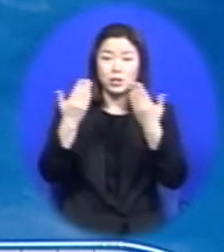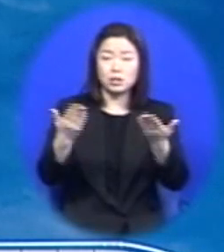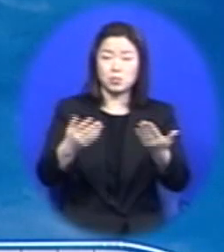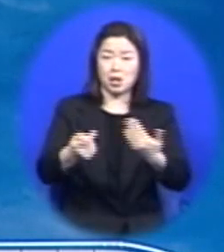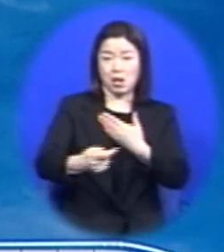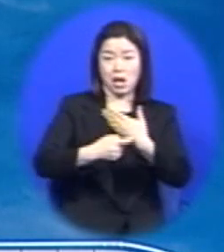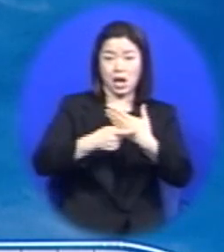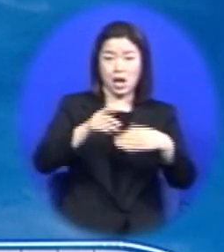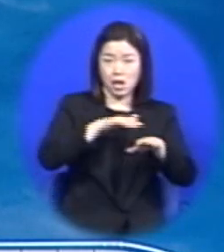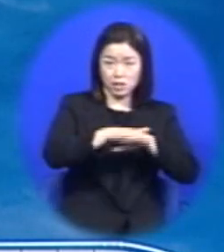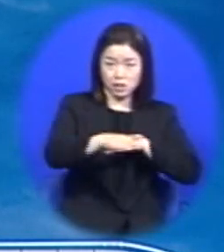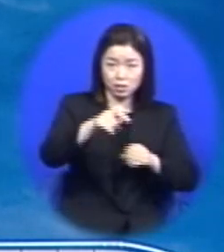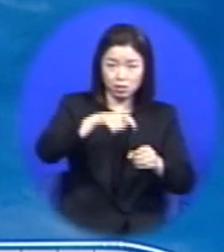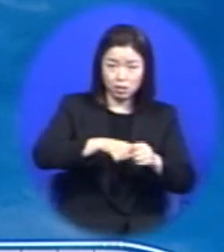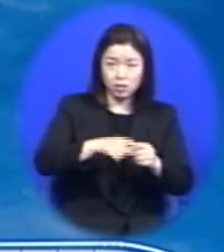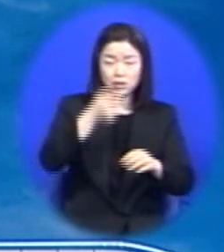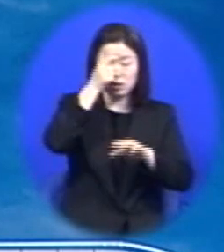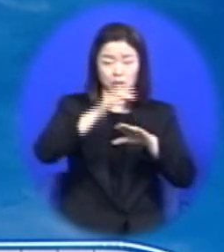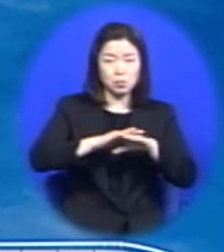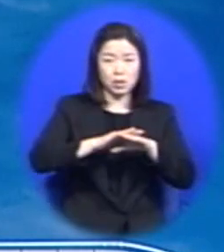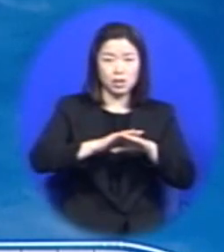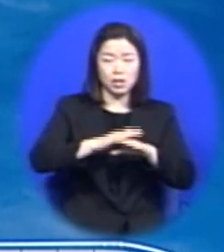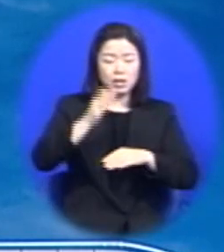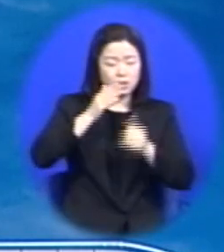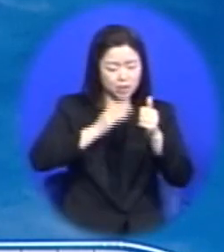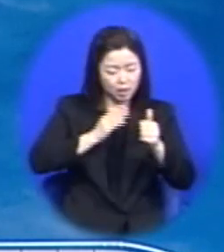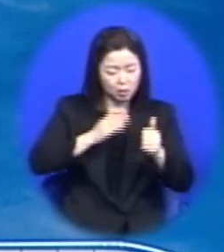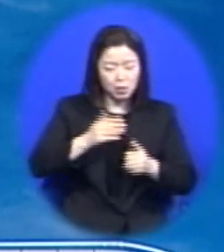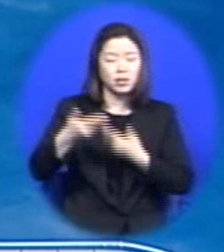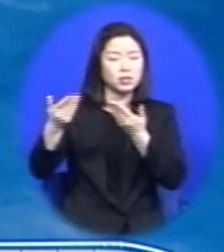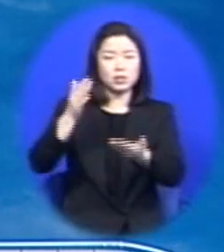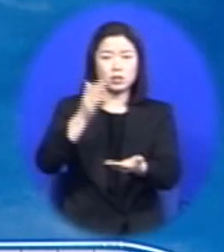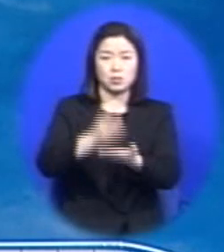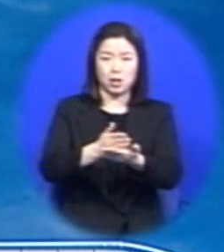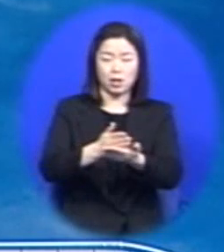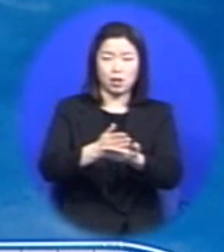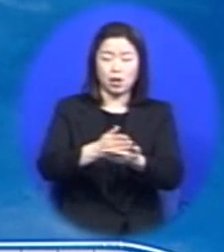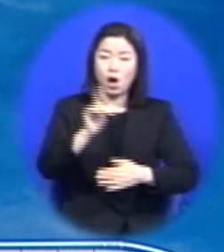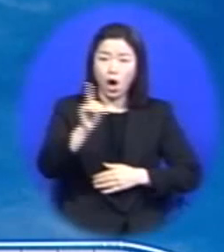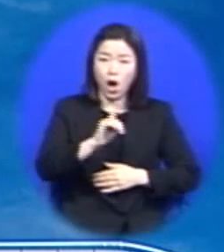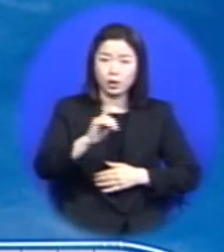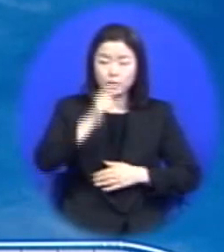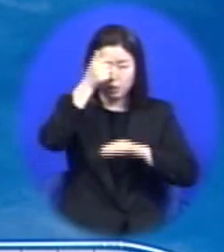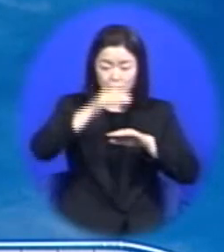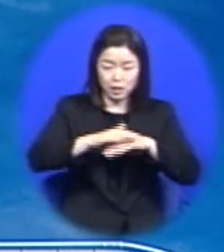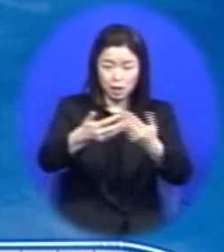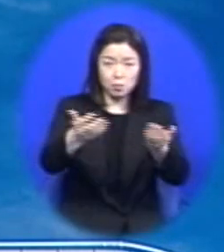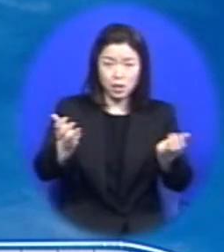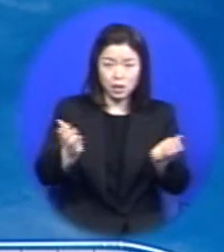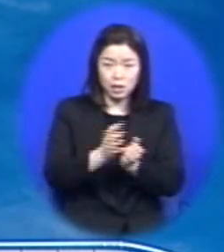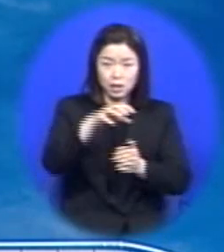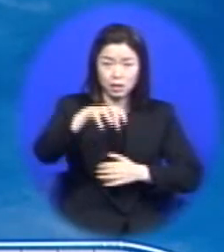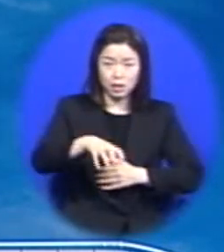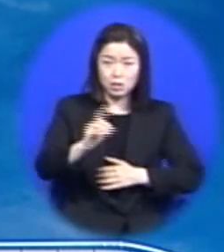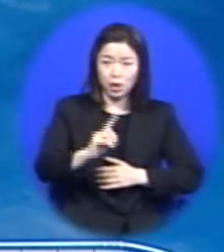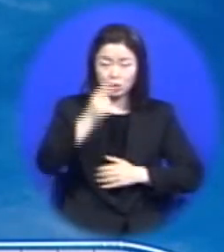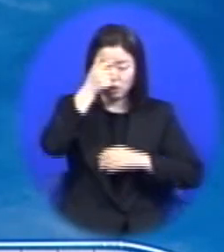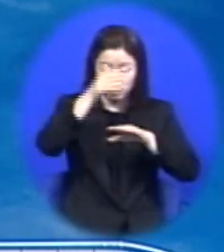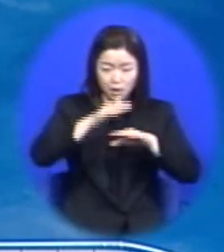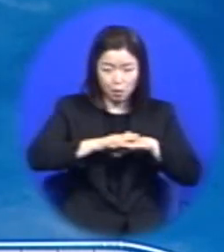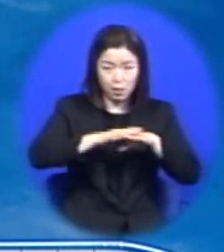형식적인 예배 제발 드리지 마라. 어떤 예배당에서 어떤 예배 의식을